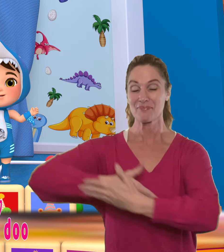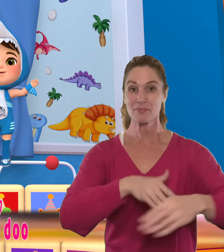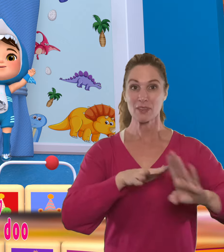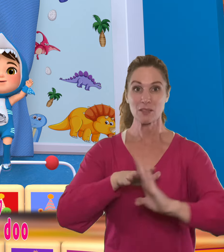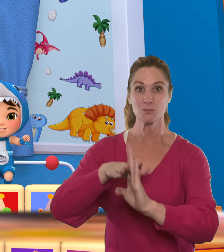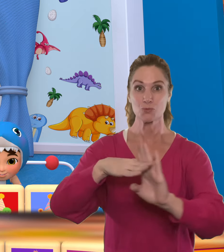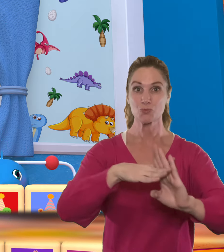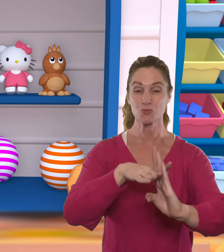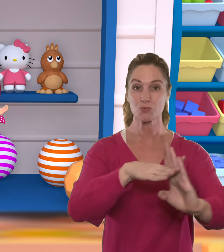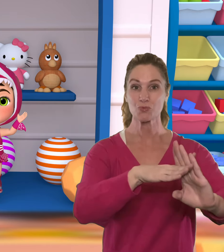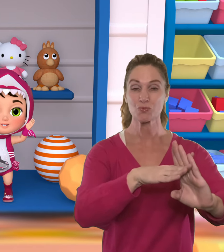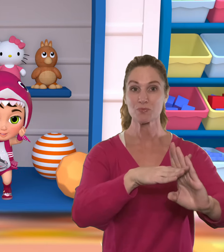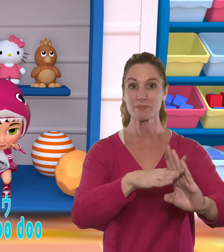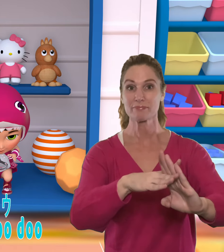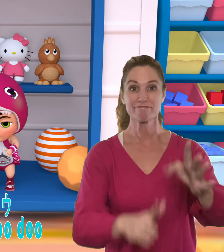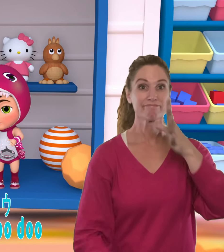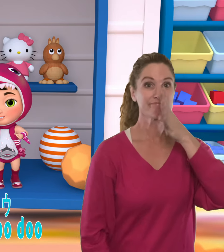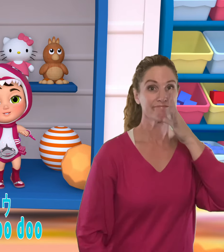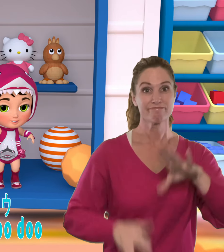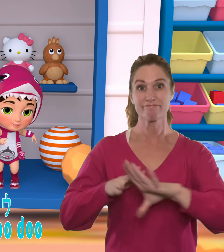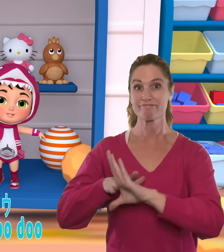チビザメママ